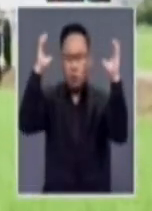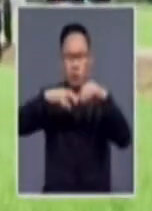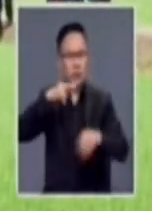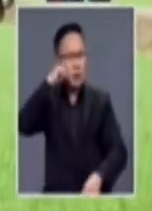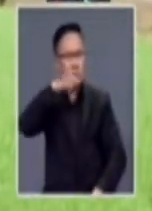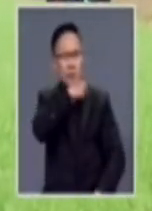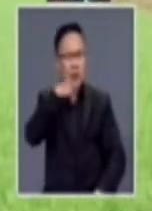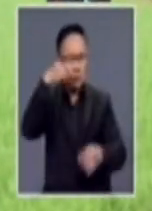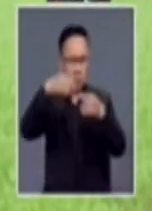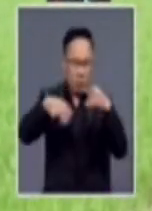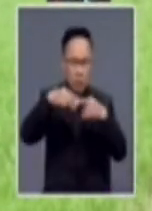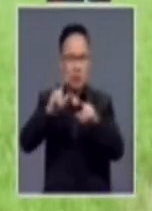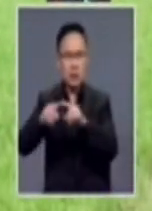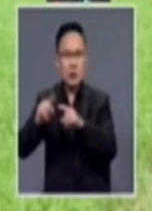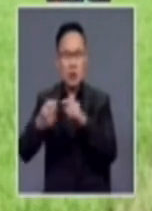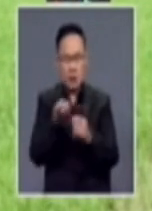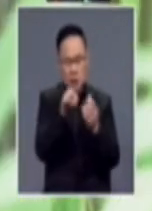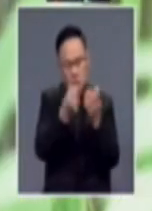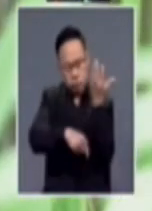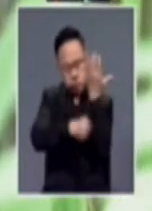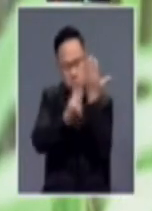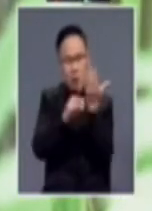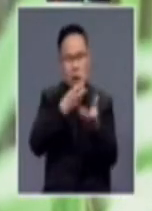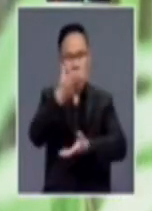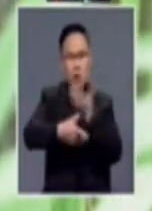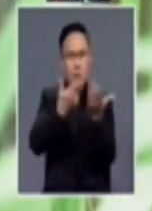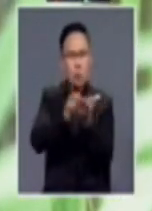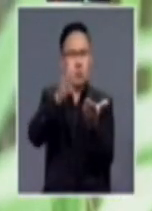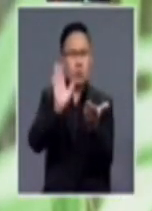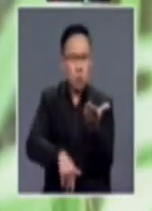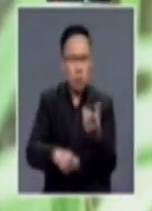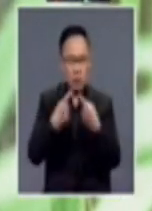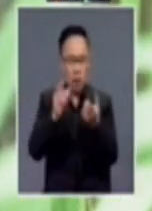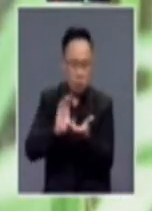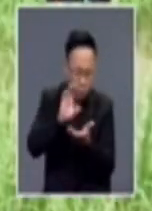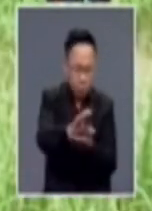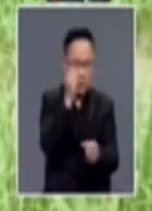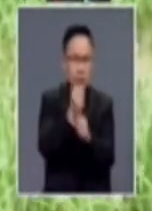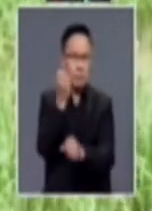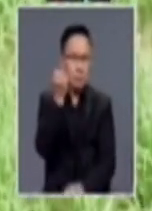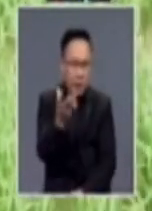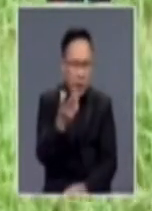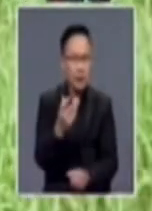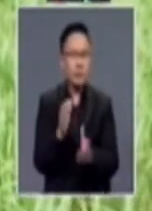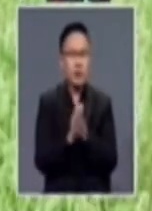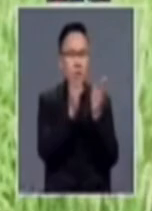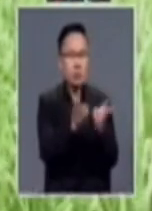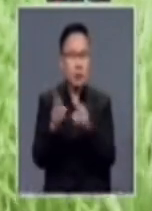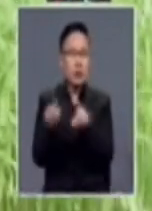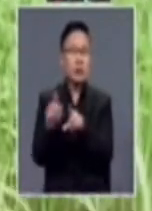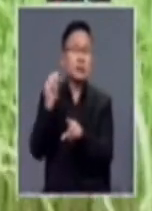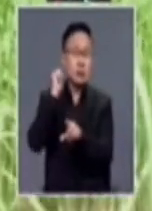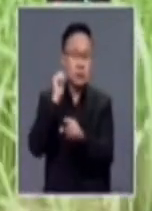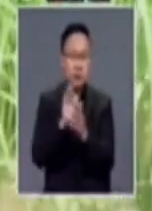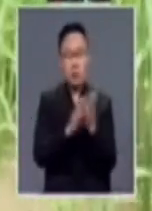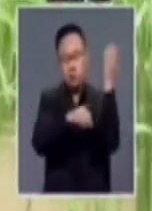ฤดูกาลประกอบกับราคาข้าวตกต่ำต้นทุนการผลิตสูงหากเกษตรกรยังคงผลิตข้าวตามรูปแบบเดิมที่เคยชิน